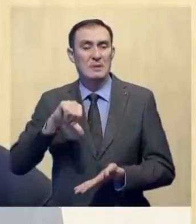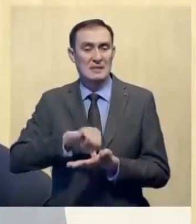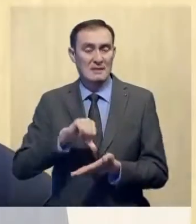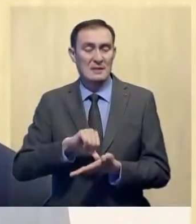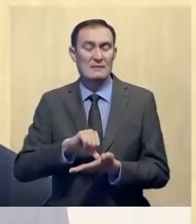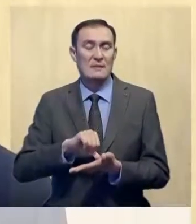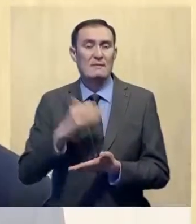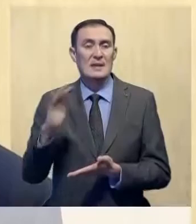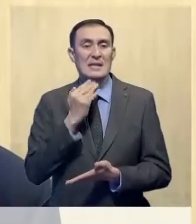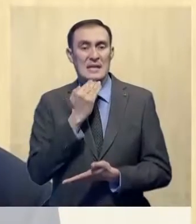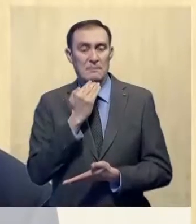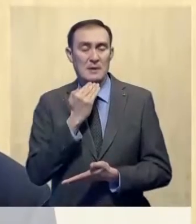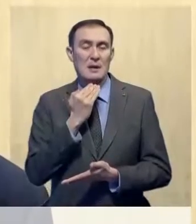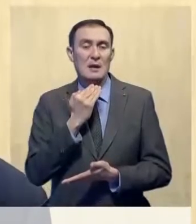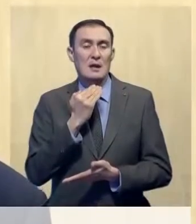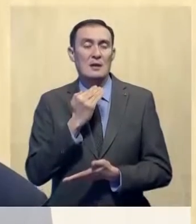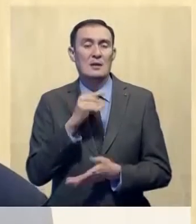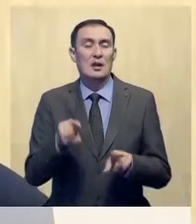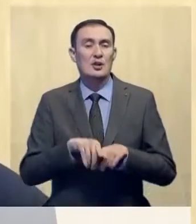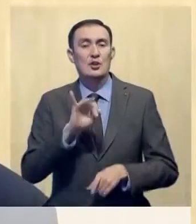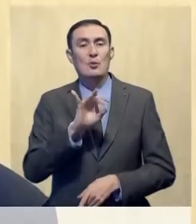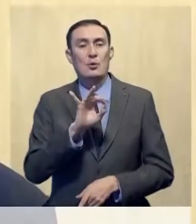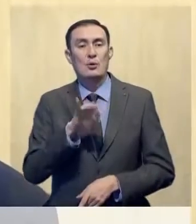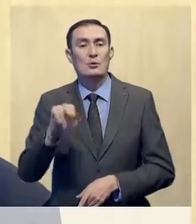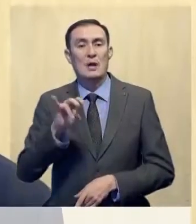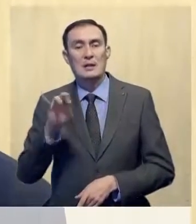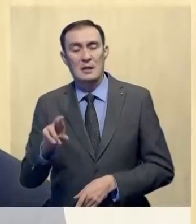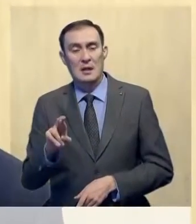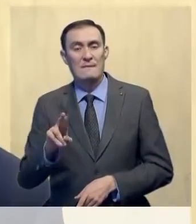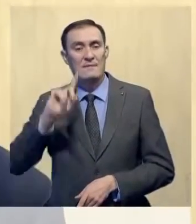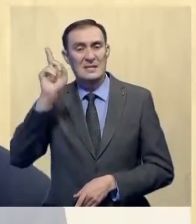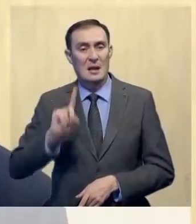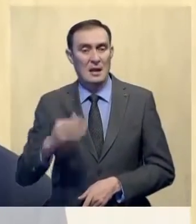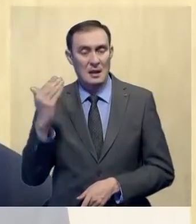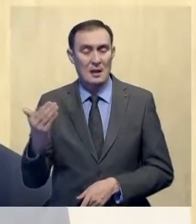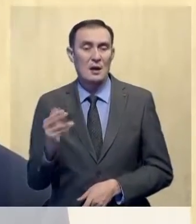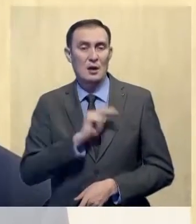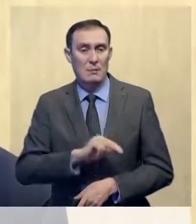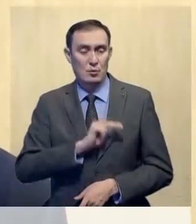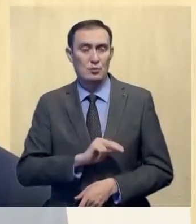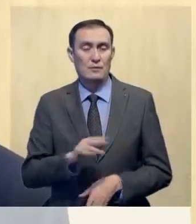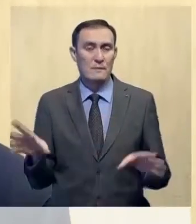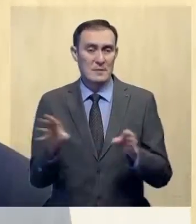в Египте, в Иордании, естественно, в Израиле. Они работают с ними.